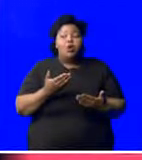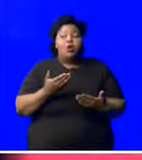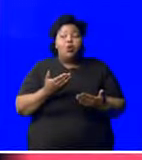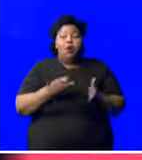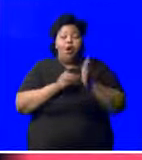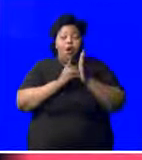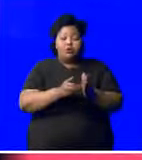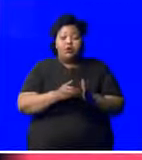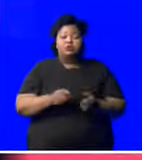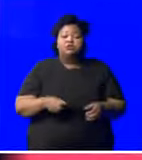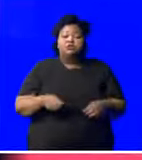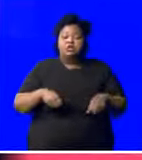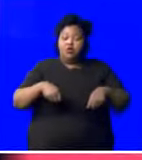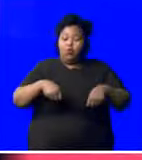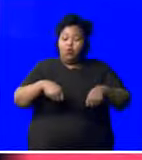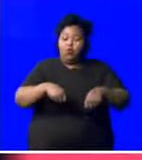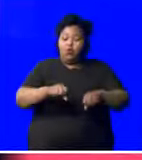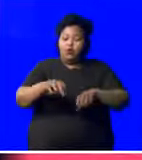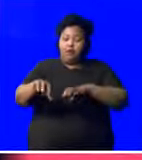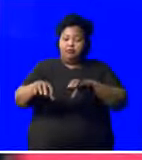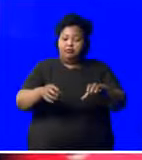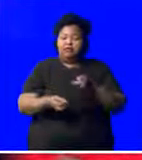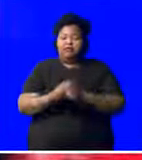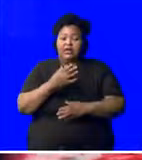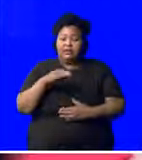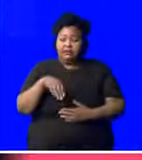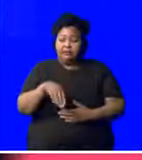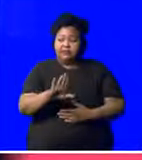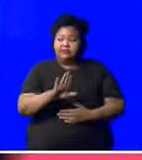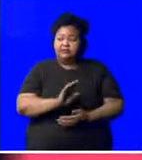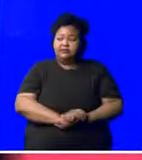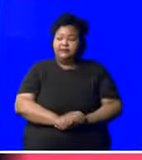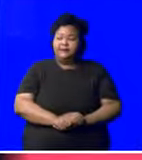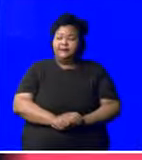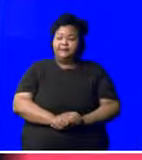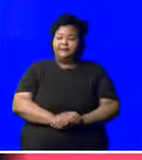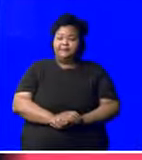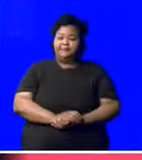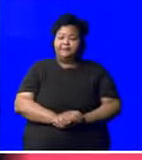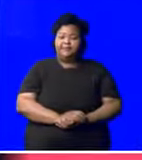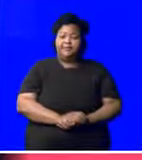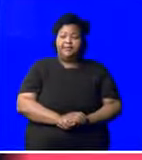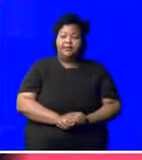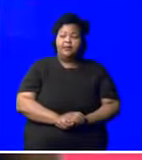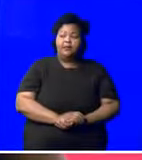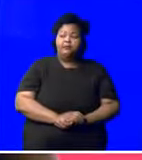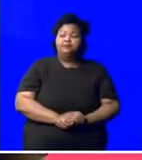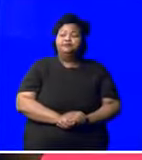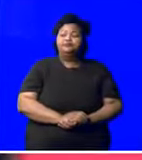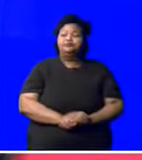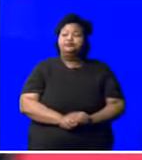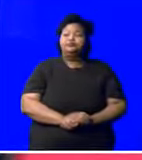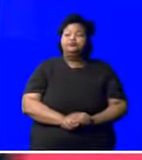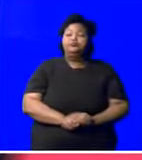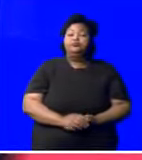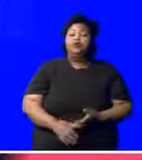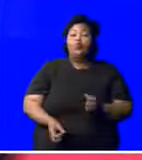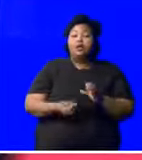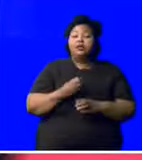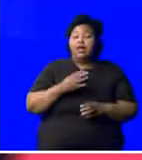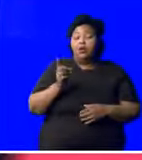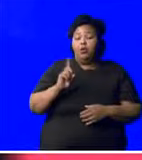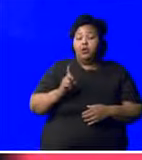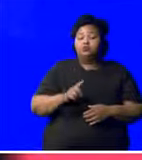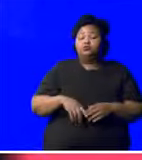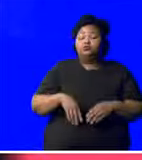ku direct representation ngoba itolo benikhethe emajotsa ayoba electoral college akhethela amanye lengaphandle lo